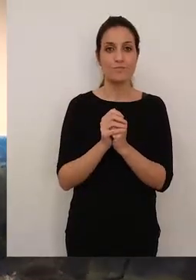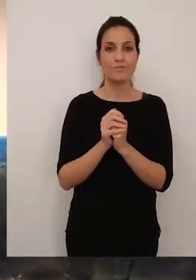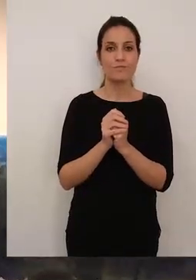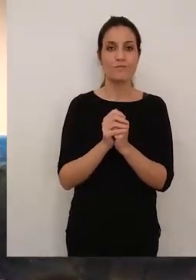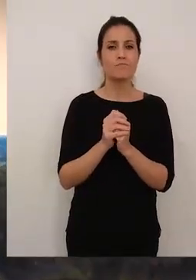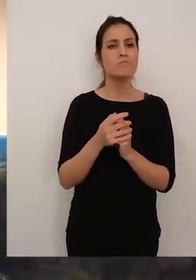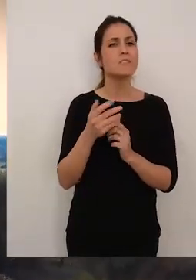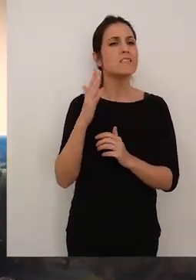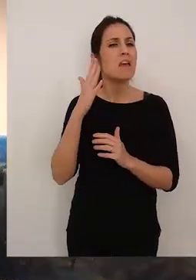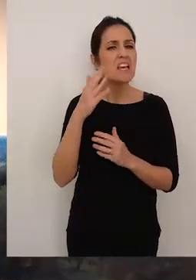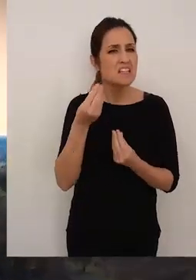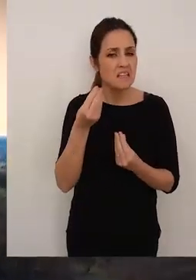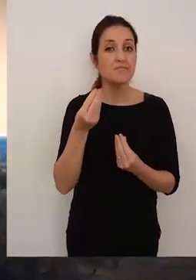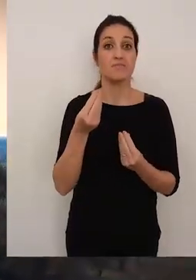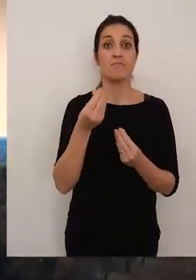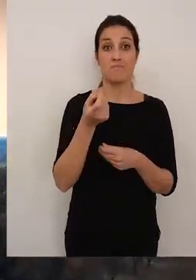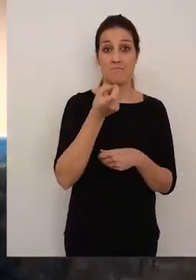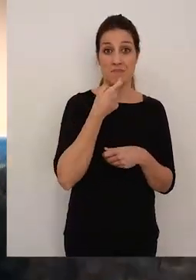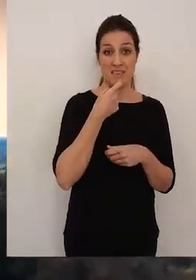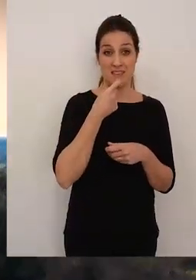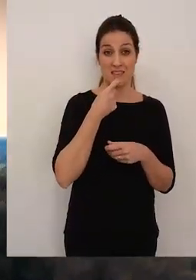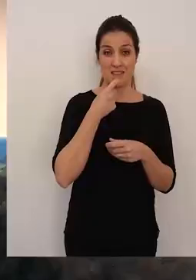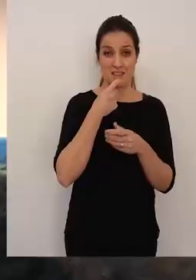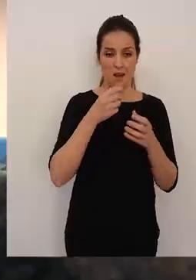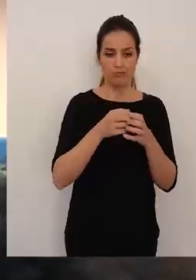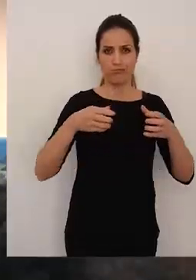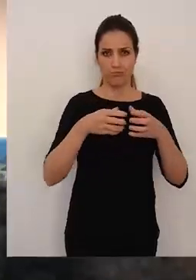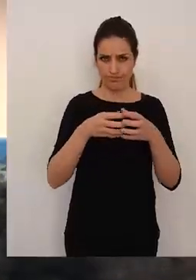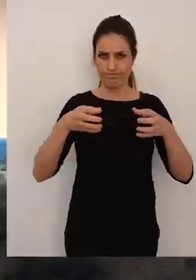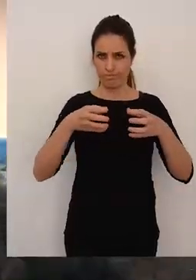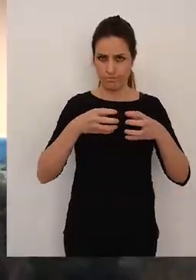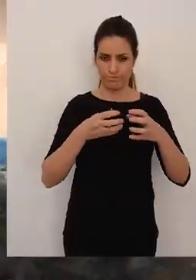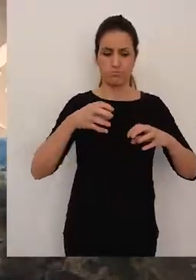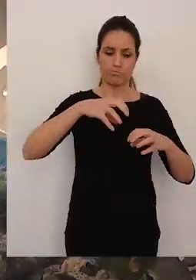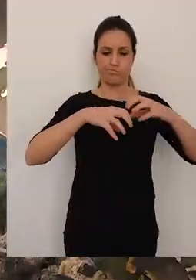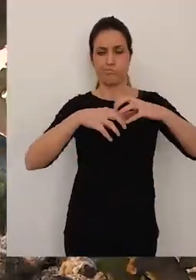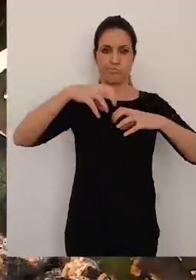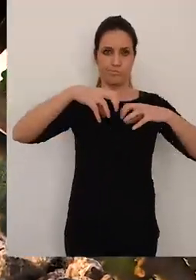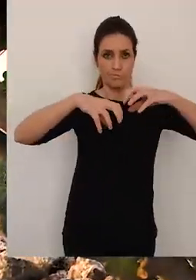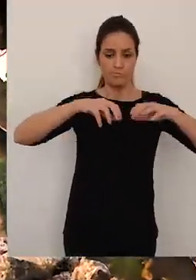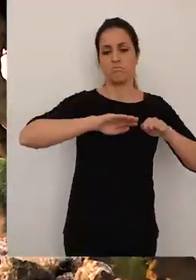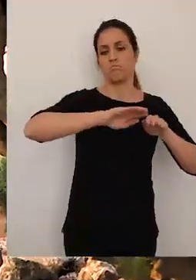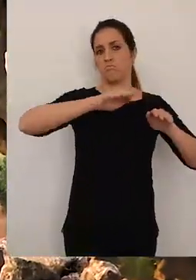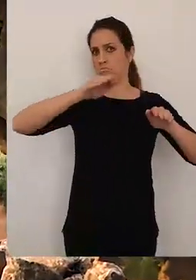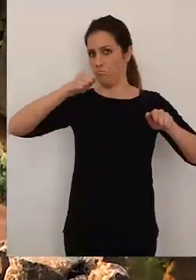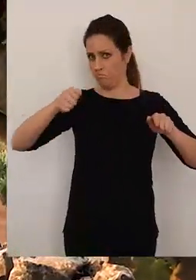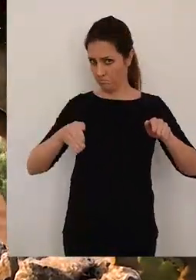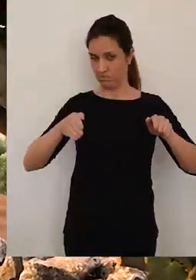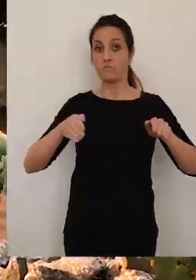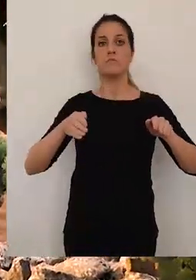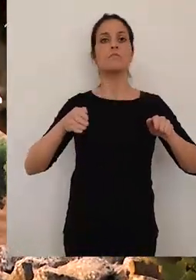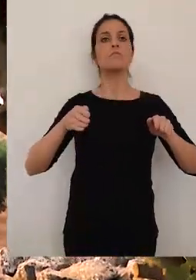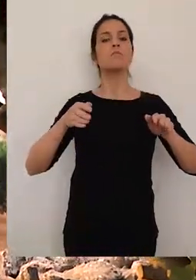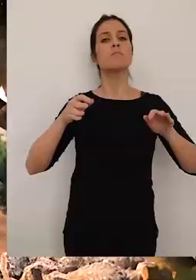È costituita da massi di differenti dimensioni, posizionati uno sopra l'altro a formare un cumulo, la cui funzione originaria